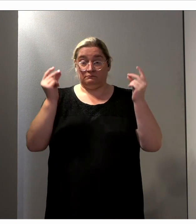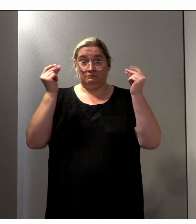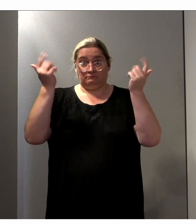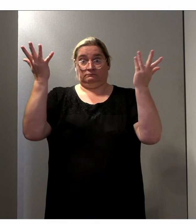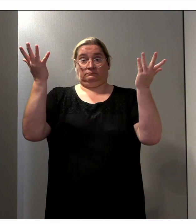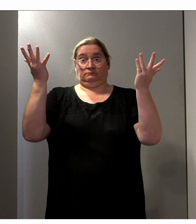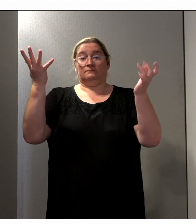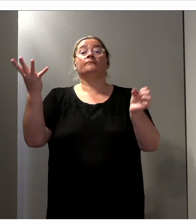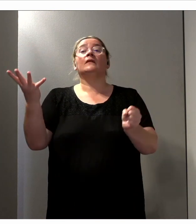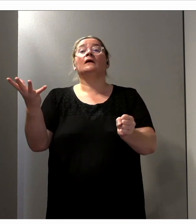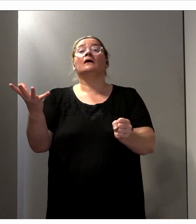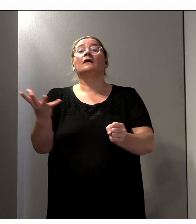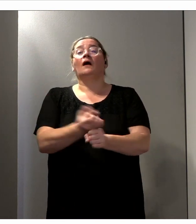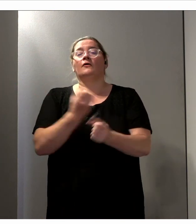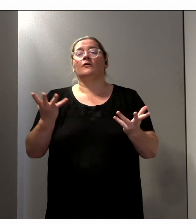a pu